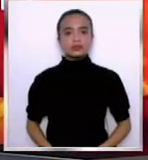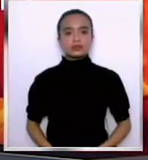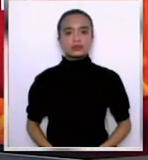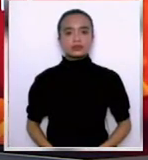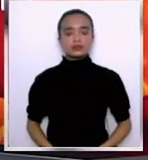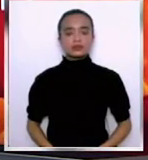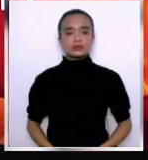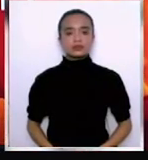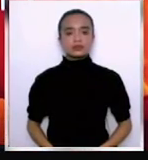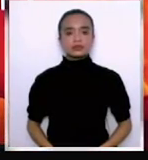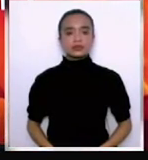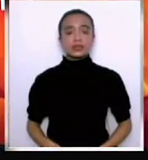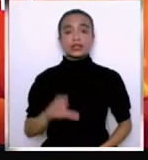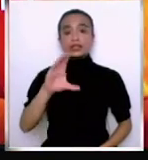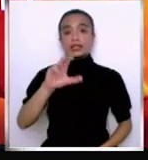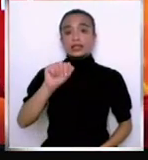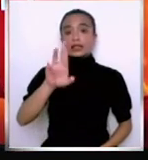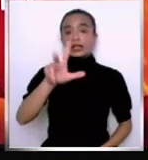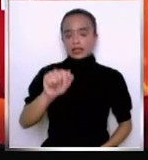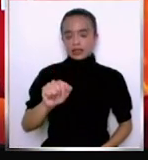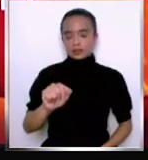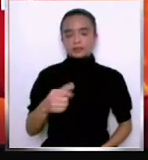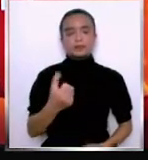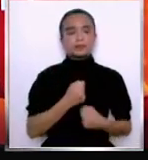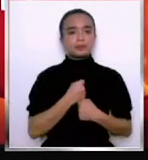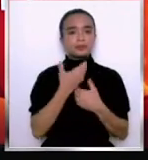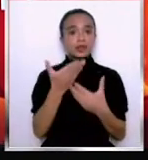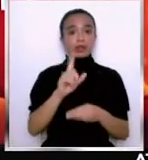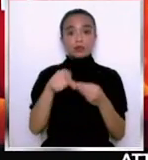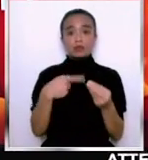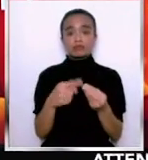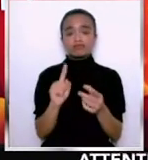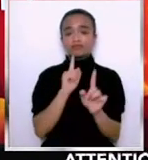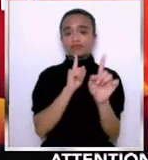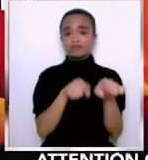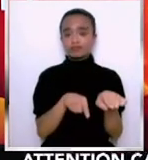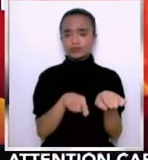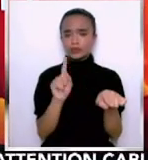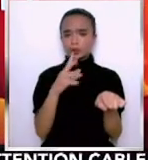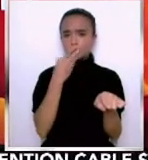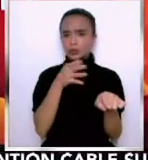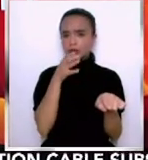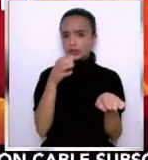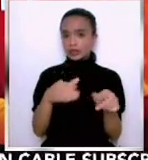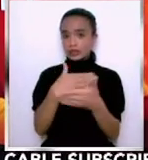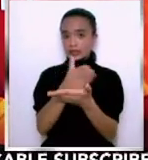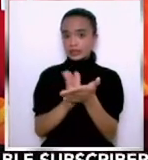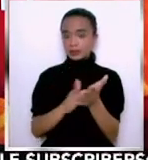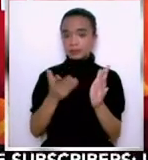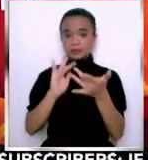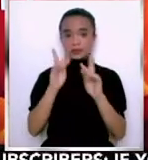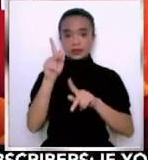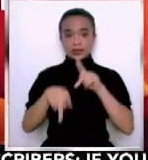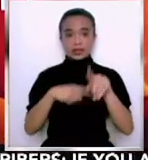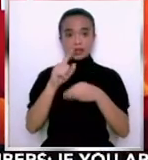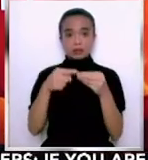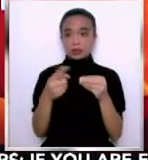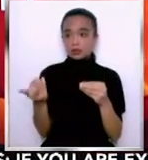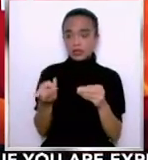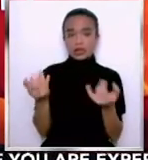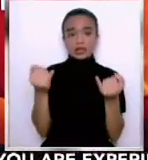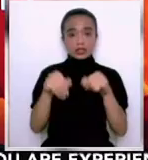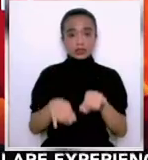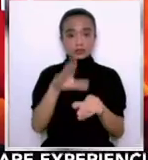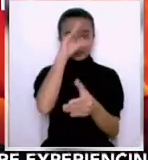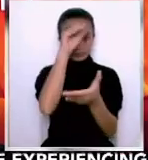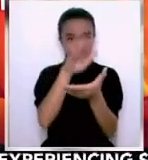Binasag na ni Carla Abellana ang kanyang katahimikan at sumagot siya sa komento ng ilang netizen tungkol sa isyu nilang mag-asawa na